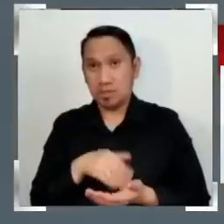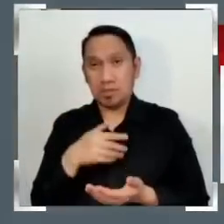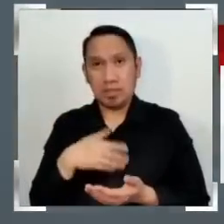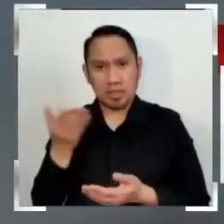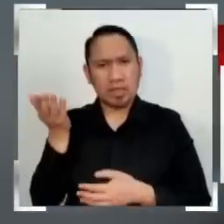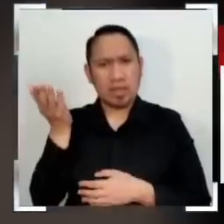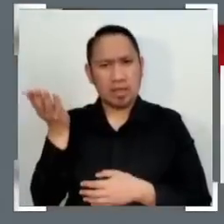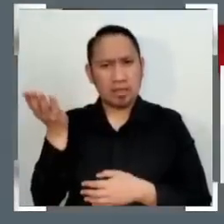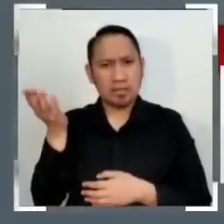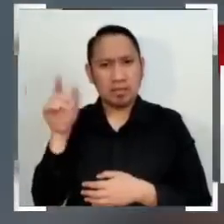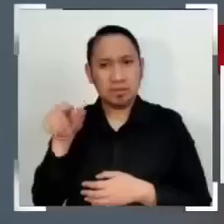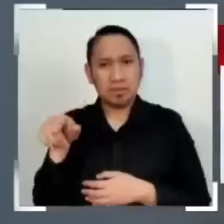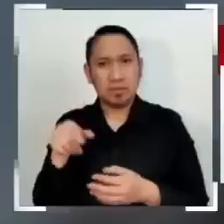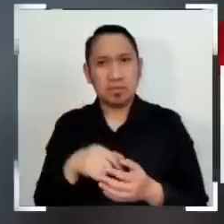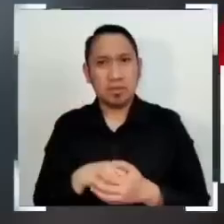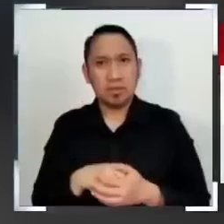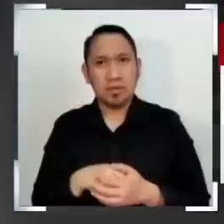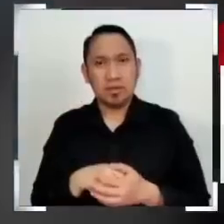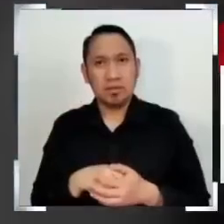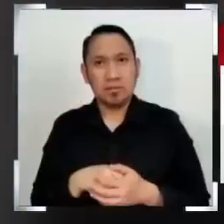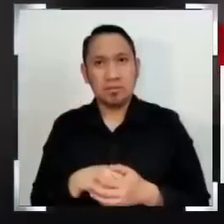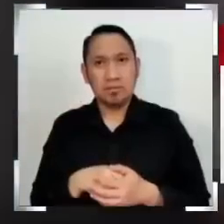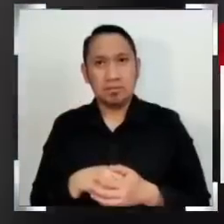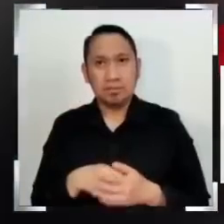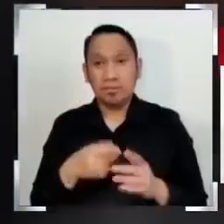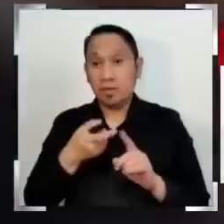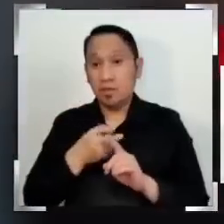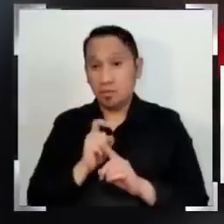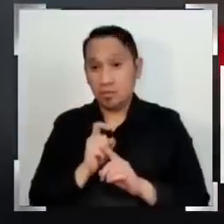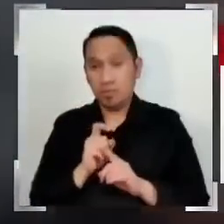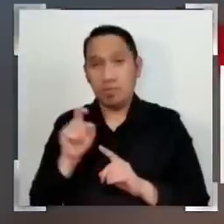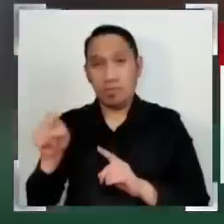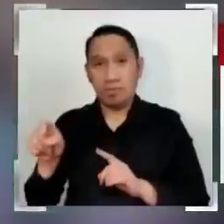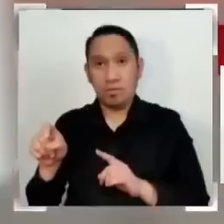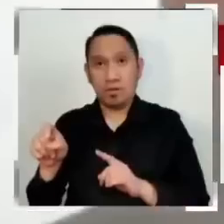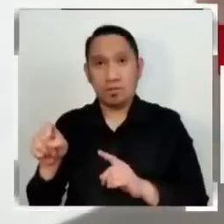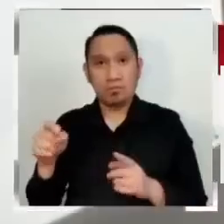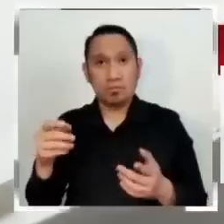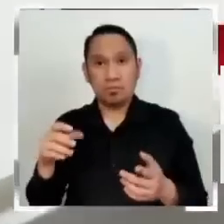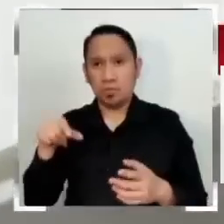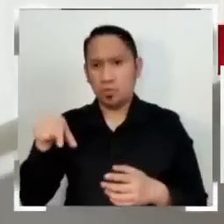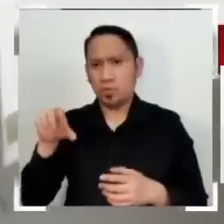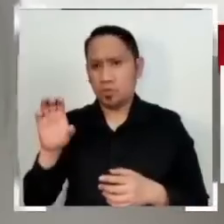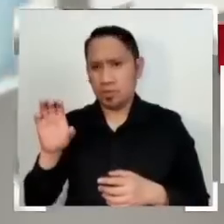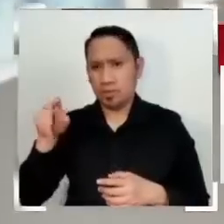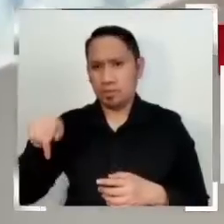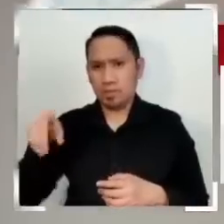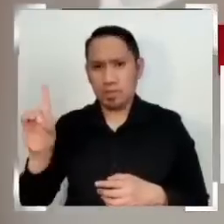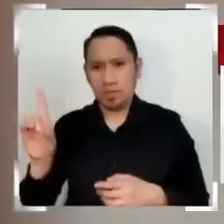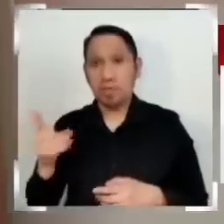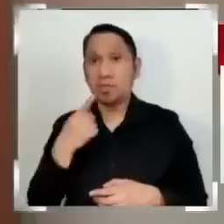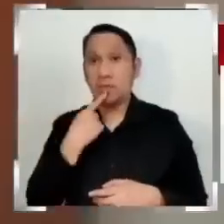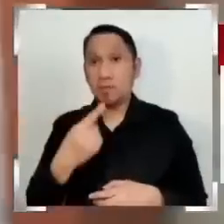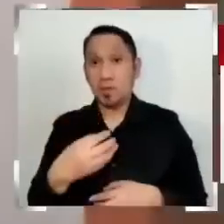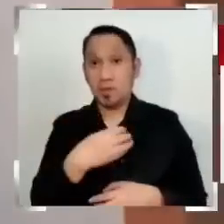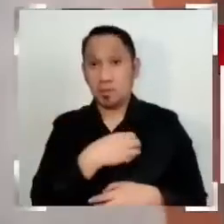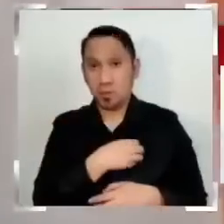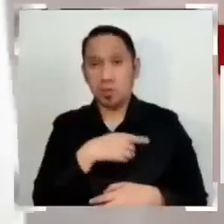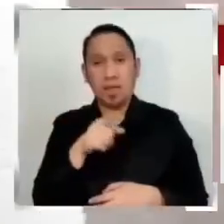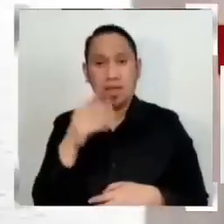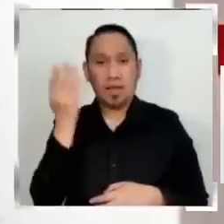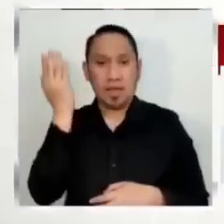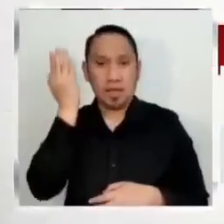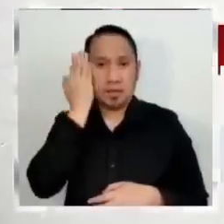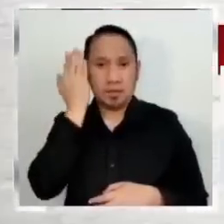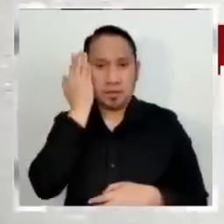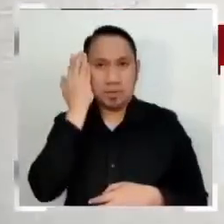suspects na si Alan Castellano Jr. mula sa isang station commander sa QCPD. Ayon sa pulisya, nagpanggap na non-uniform